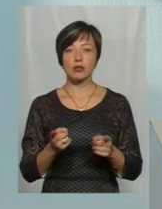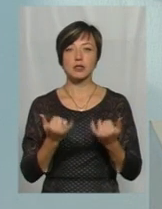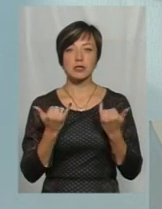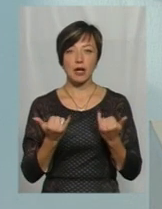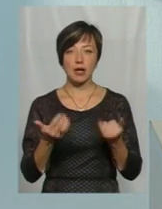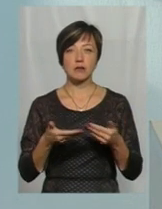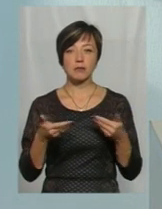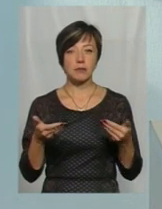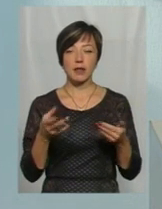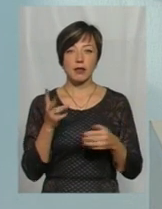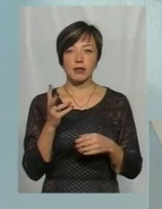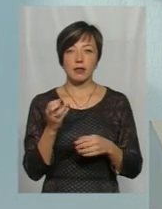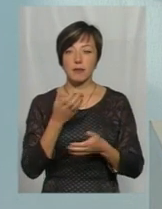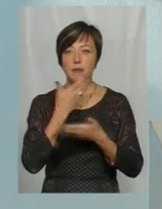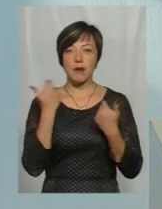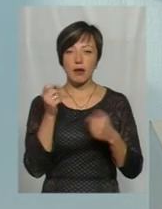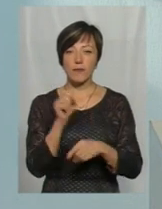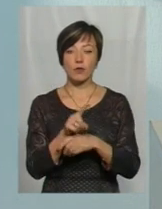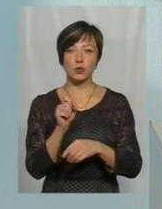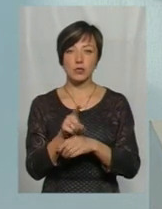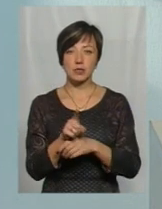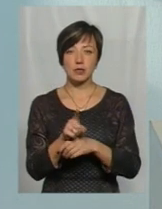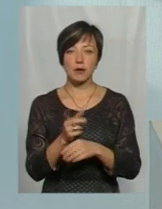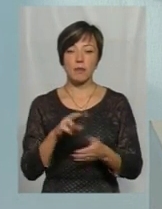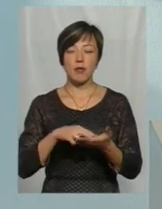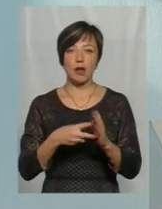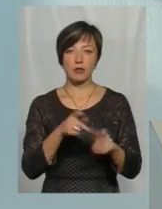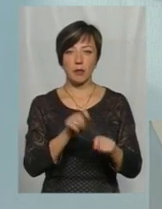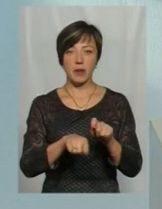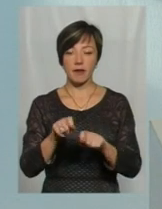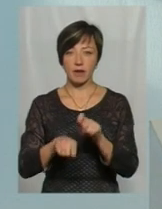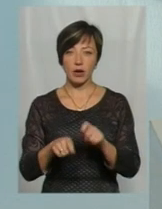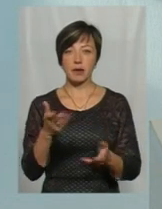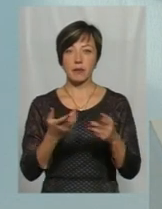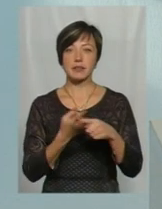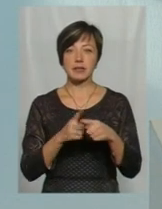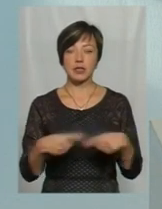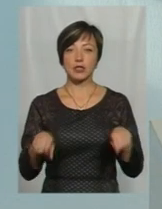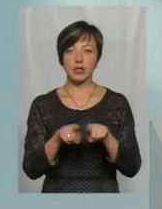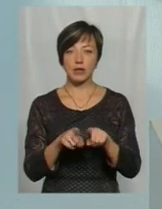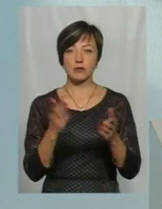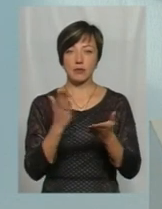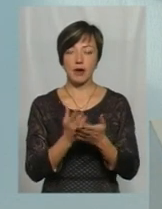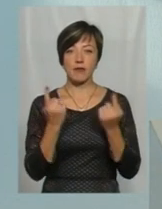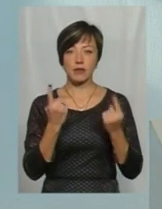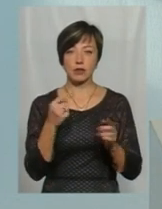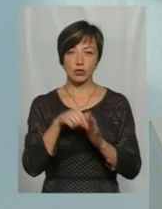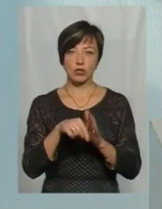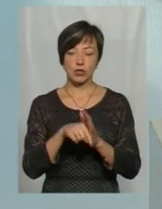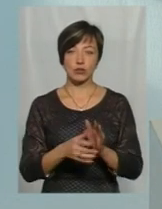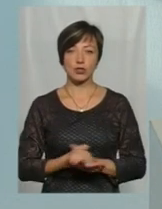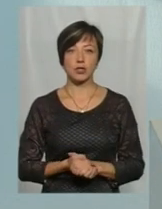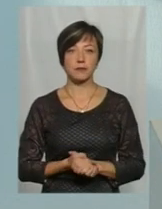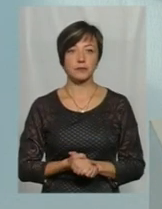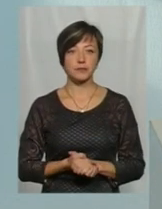зараз ми не маємо функцій планових перевірок. І, напевно, це теж має велику роль, грає